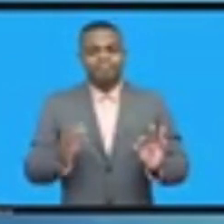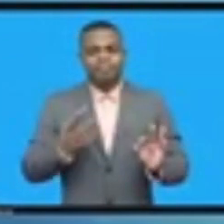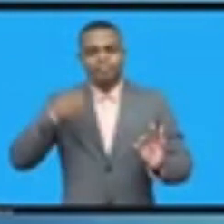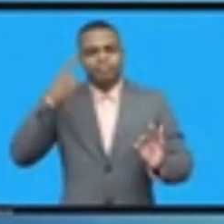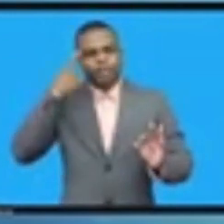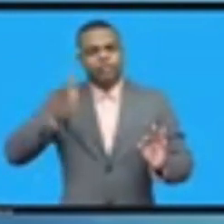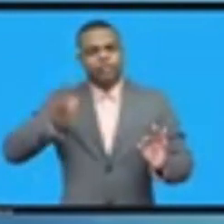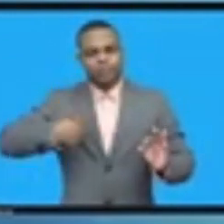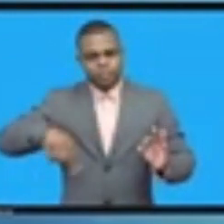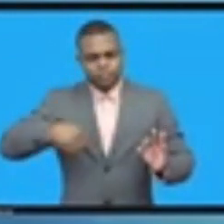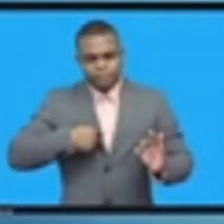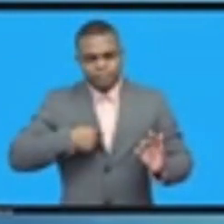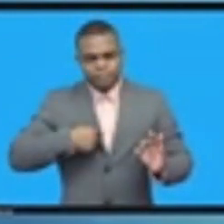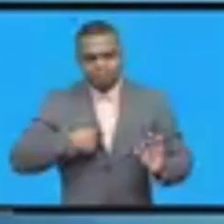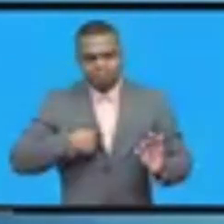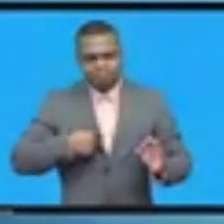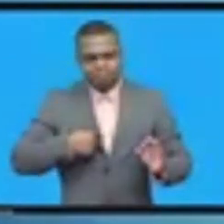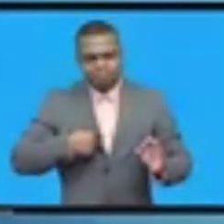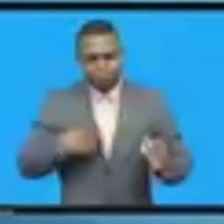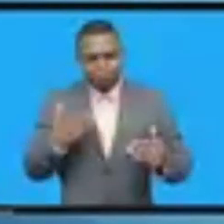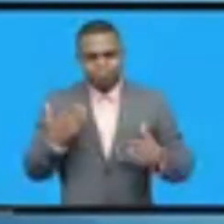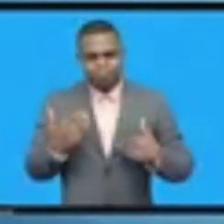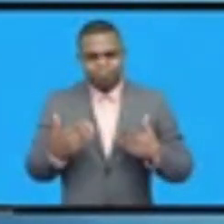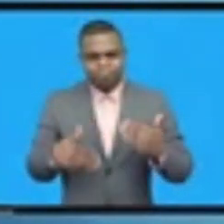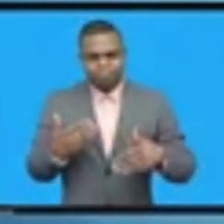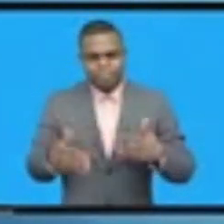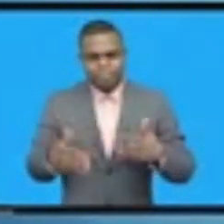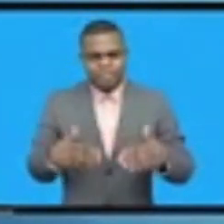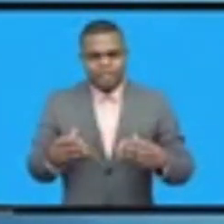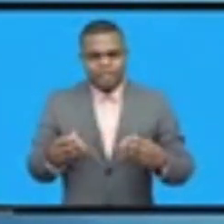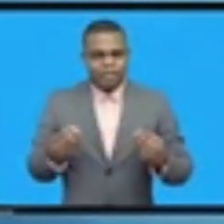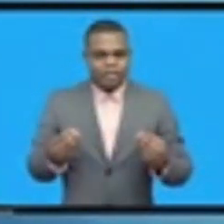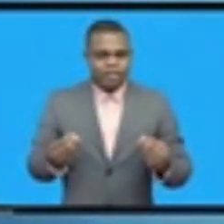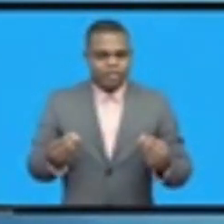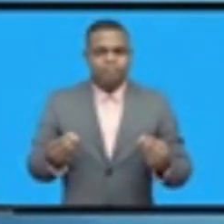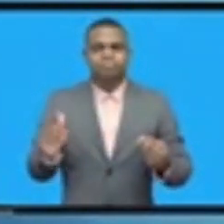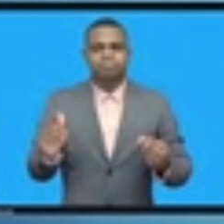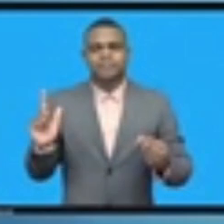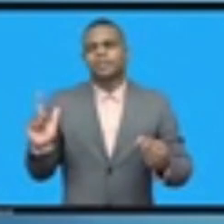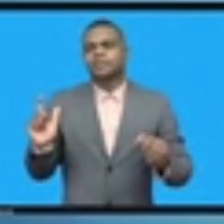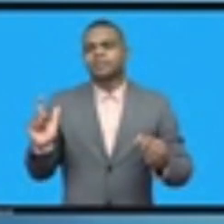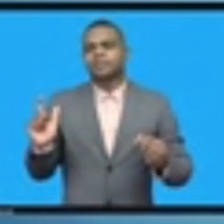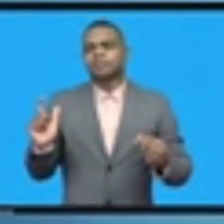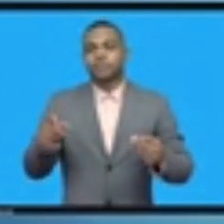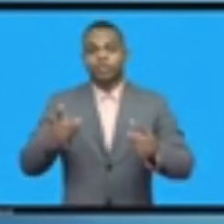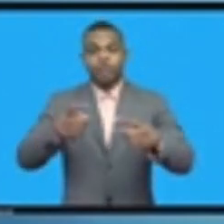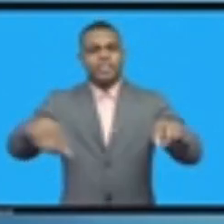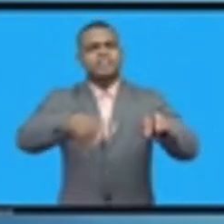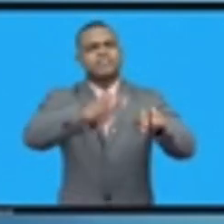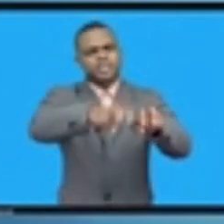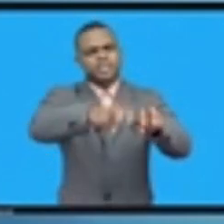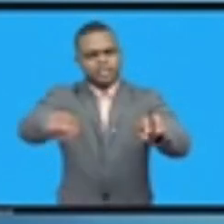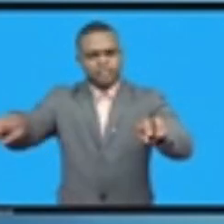我就不多说了，请各位就坐，我们准备开始。